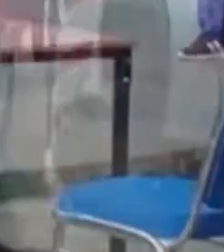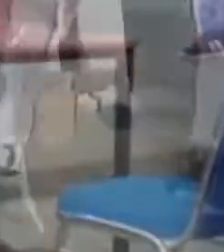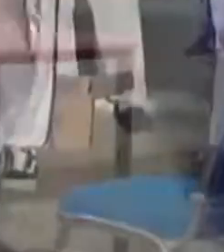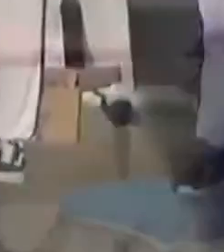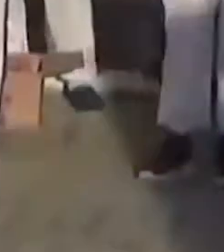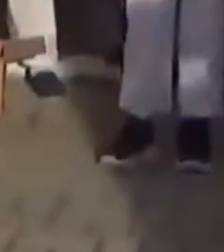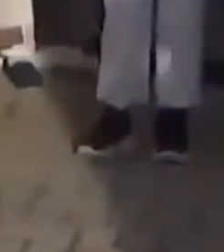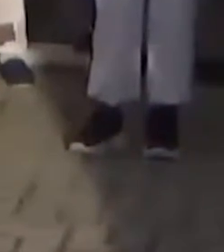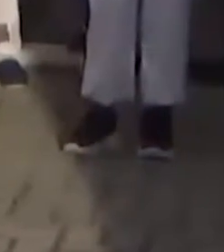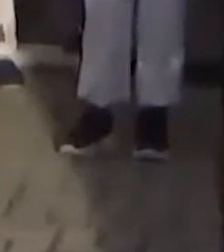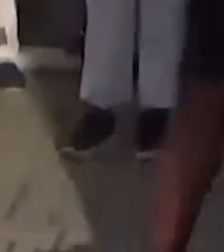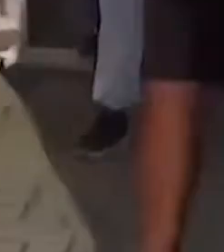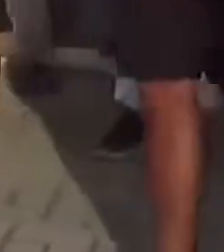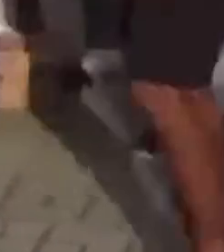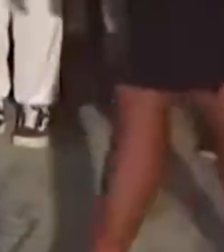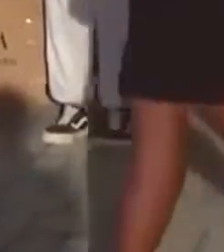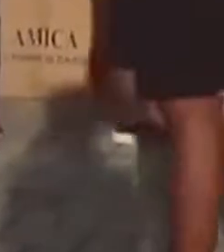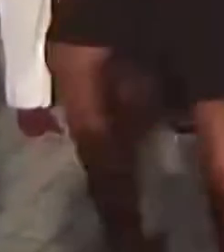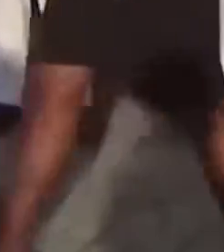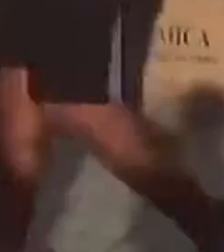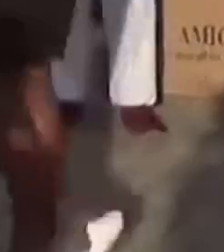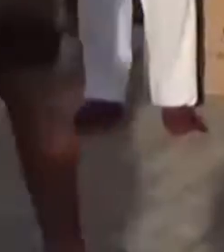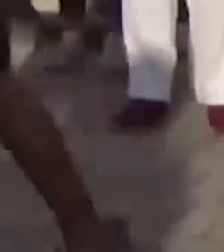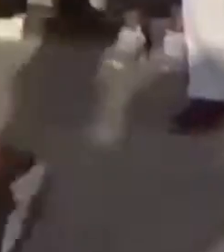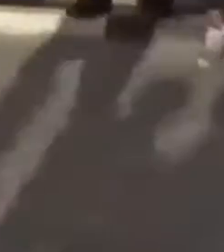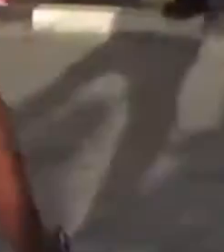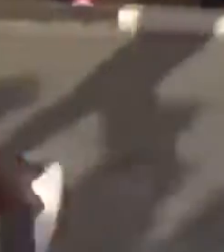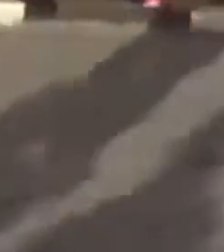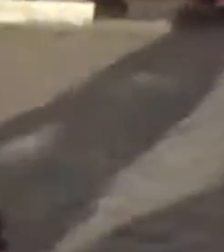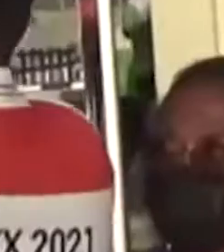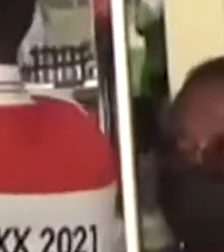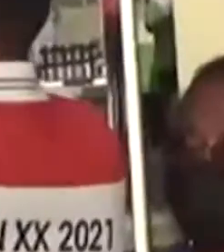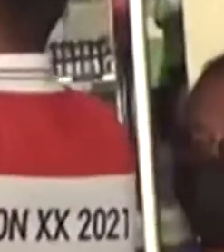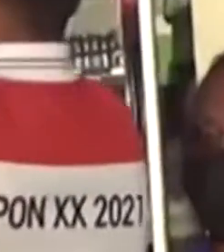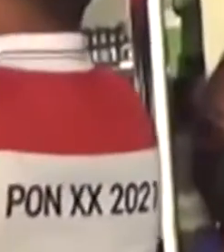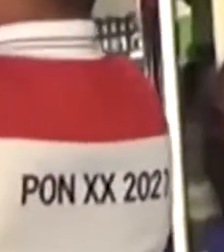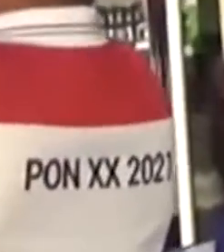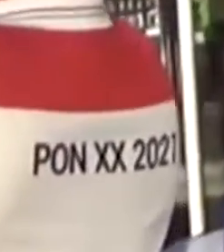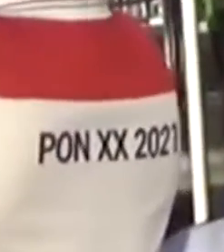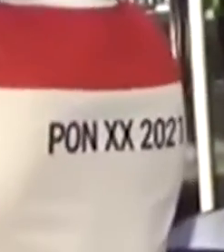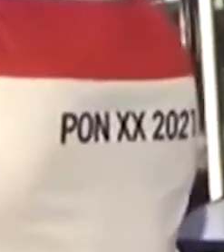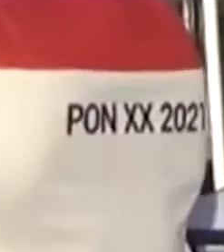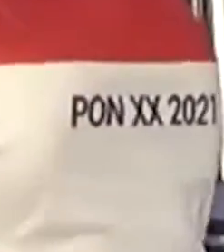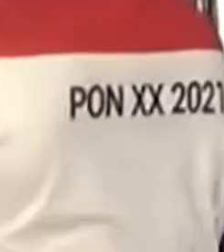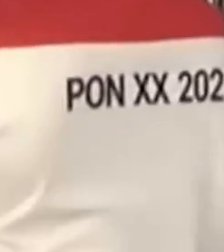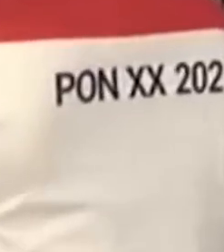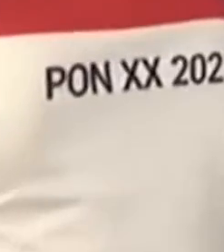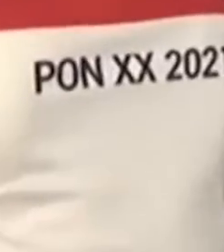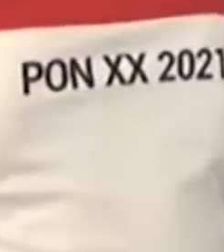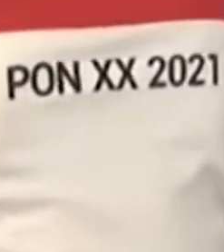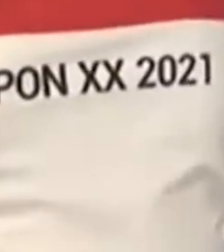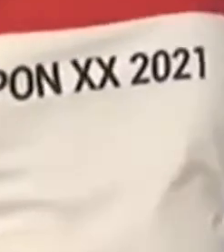saingannya dari Papua atas nama Sarmunah yang berhasil meraih medali perak, sedangkan medali perunggu diraih oleh